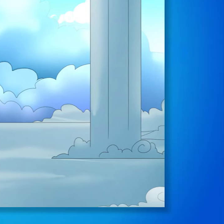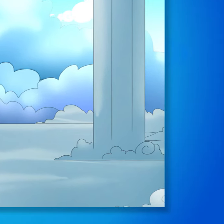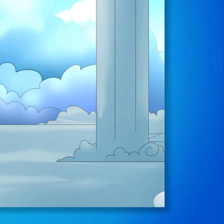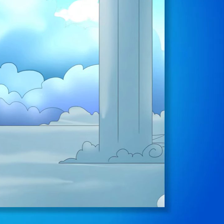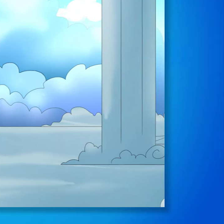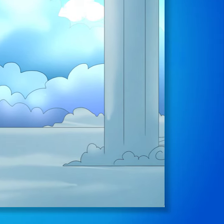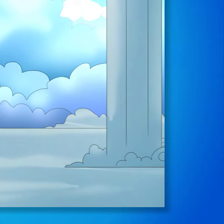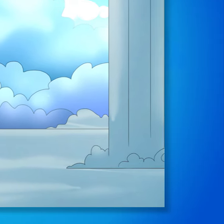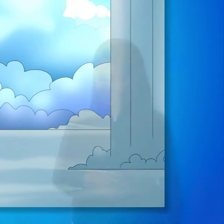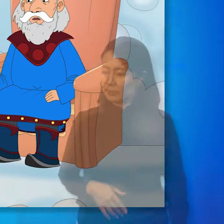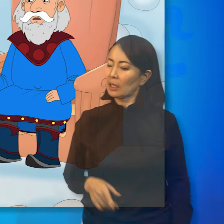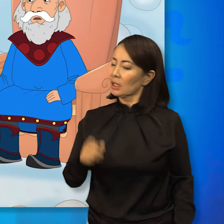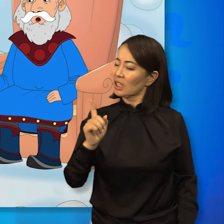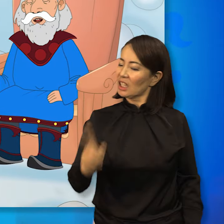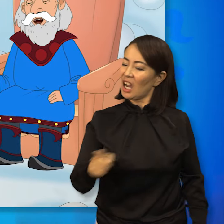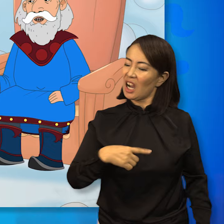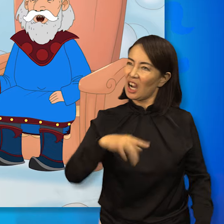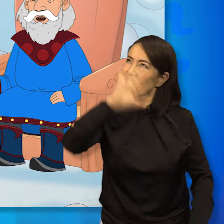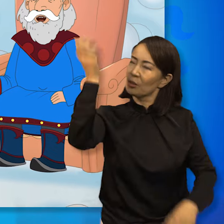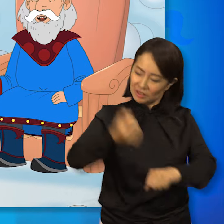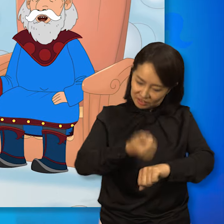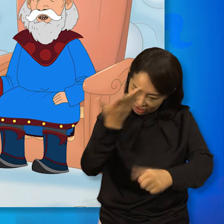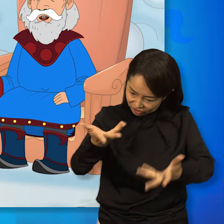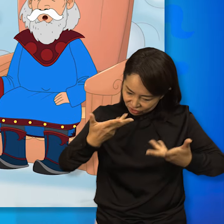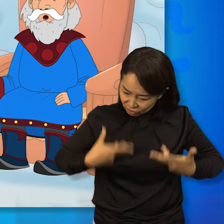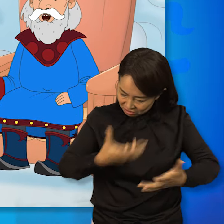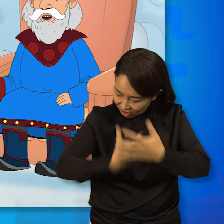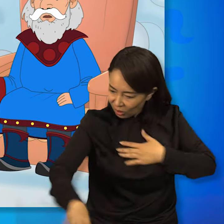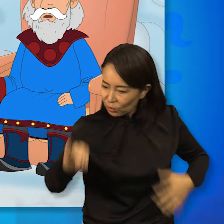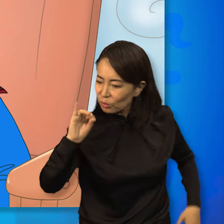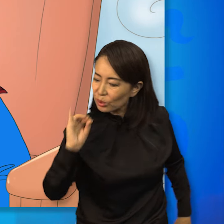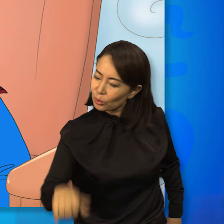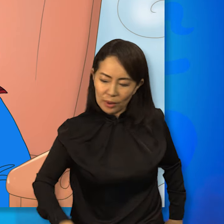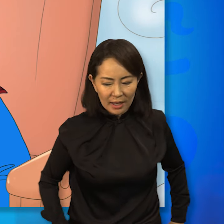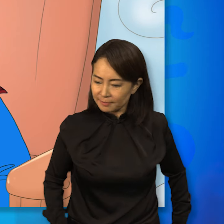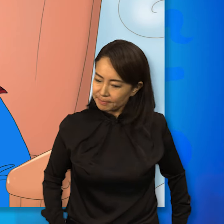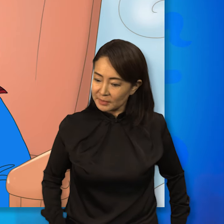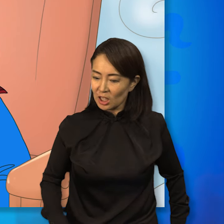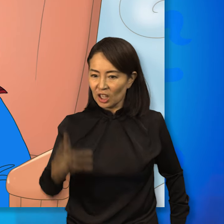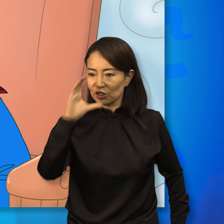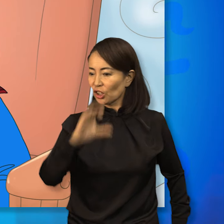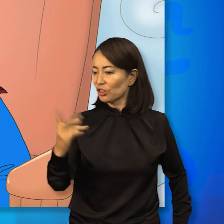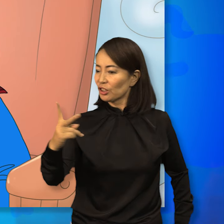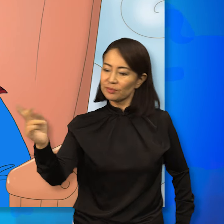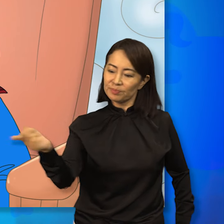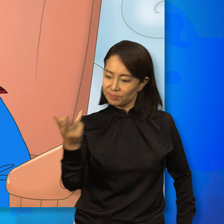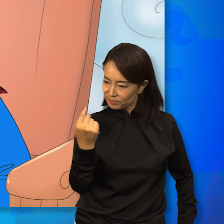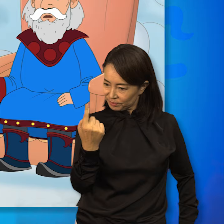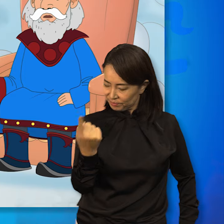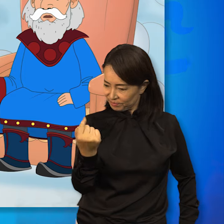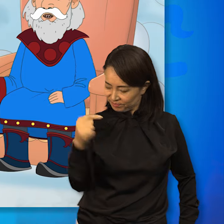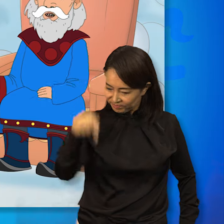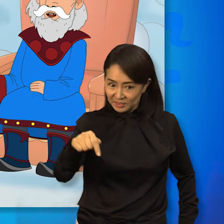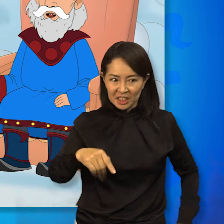Тэгэхэд гангачгийг давах гэж заавал өргөл барьдаг юм уу? Тийм ээ хүүхдүүд минь. Тэгдэг юм. Би